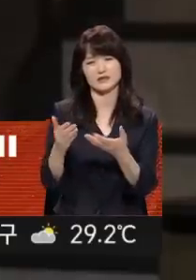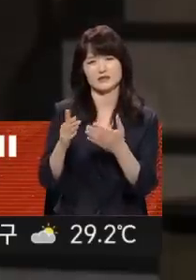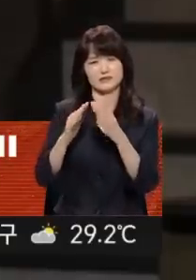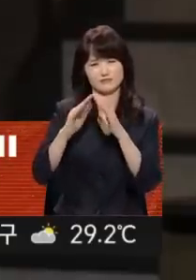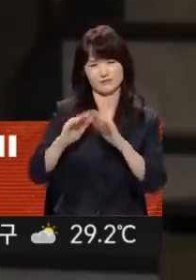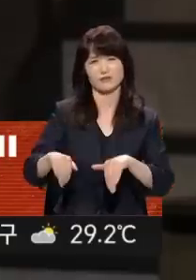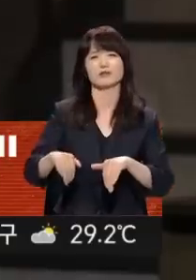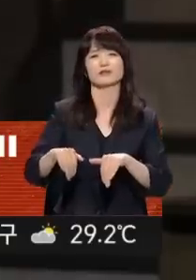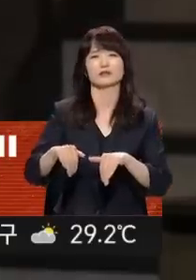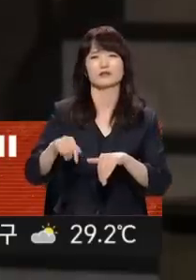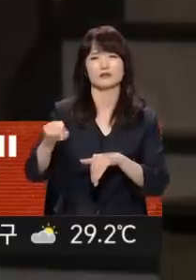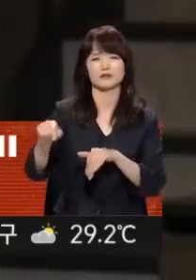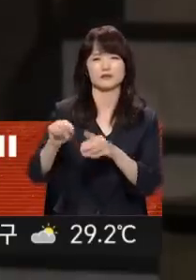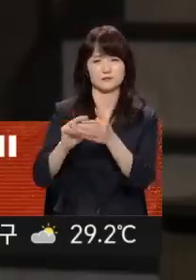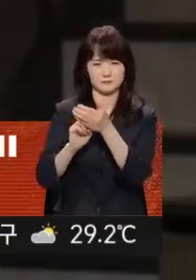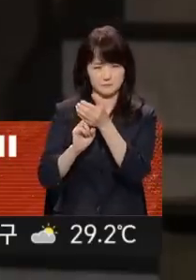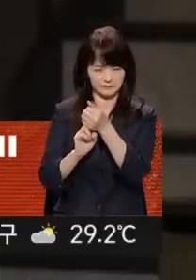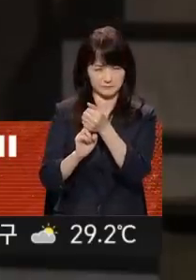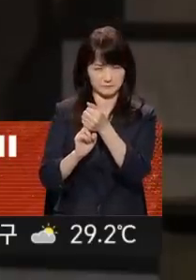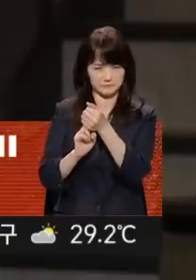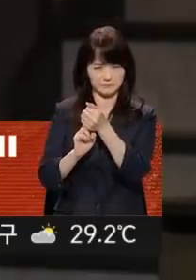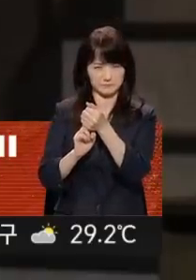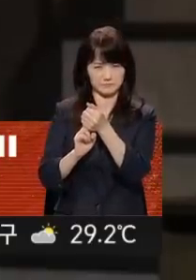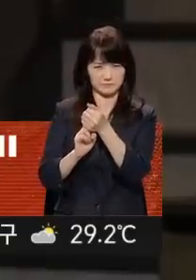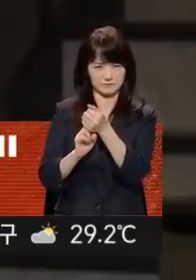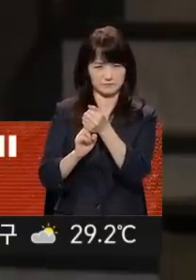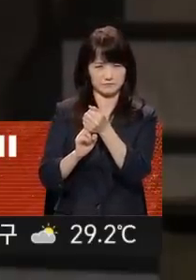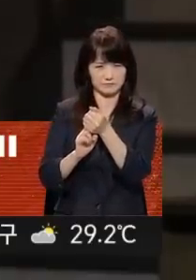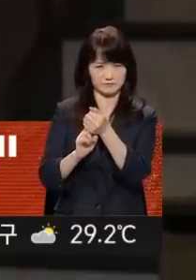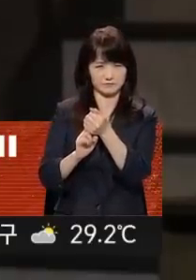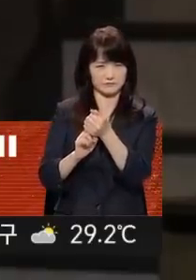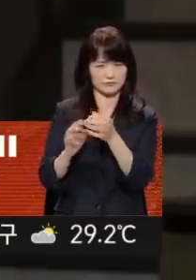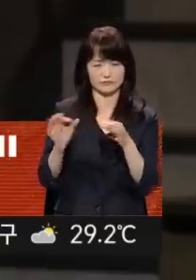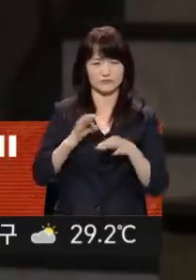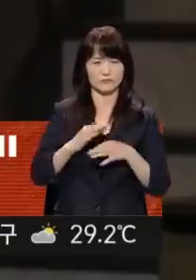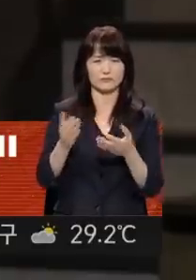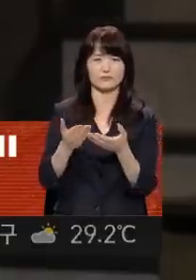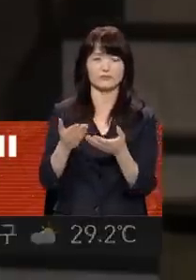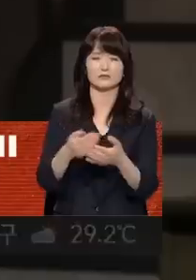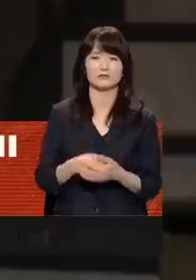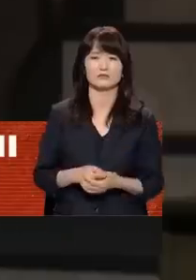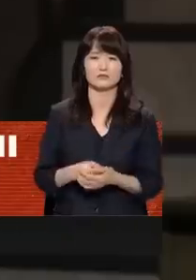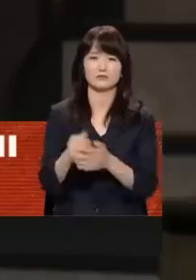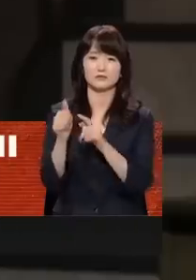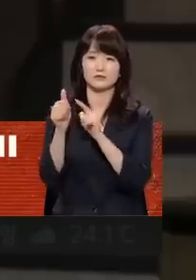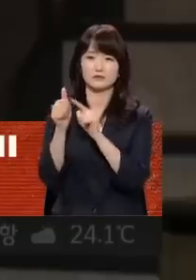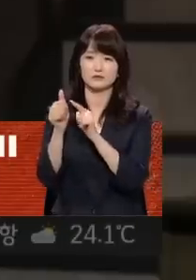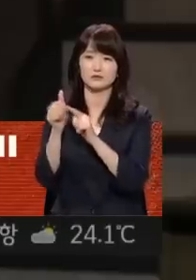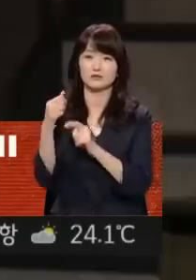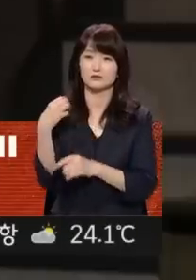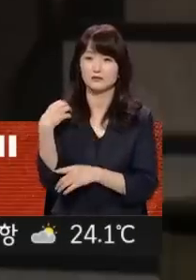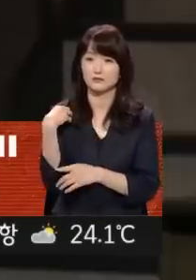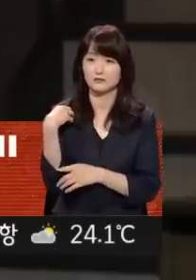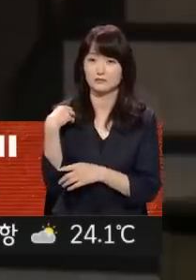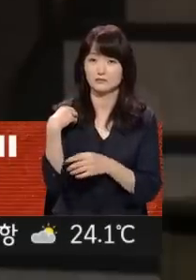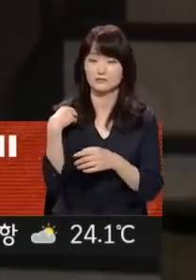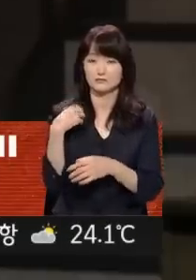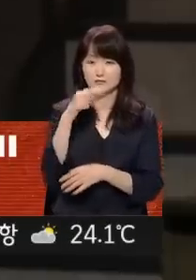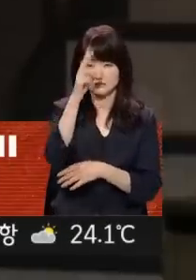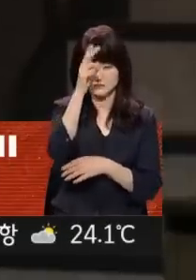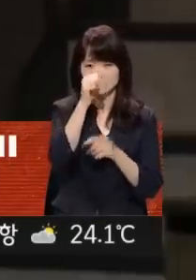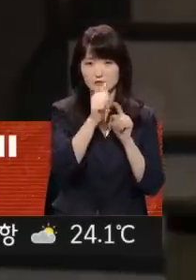그것을 갖다가 은폐를 하기 위해서 이런 엽기적인 것을 했는데요 실제로 이제이 사람을 그 담당을 했었던 그